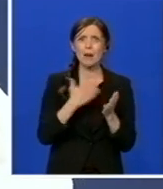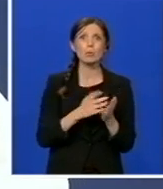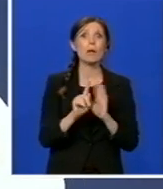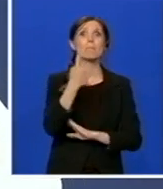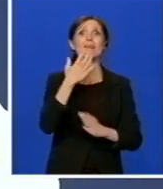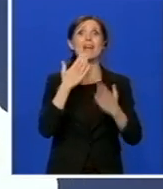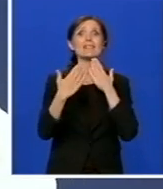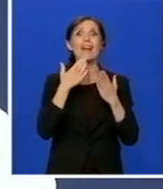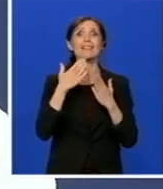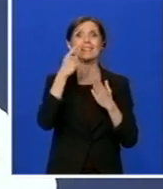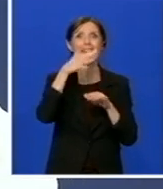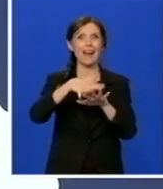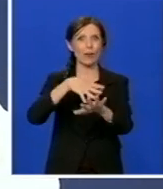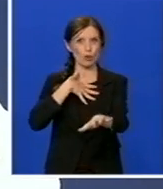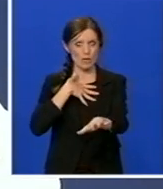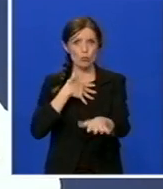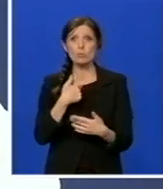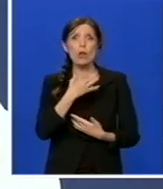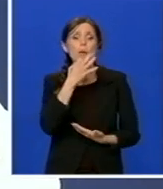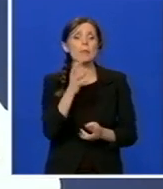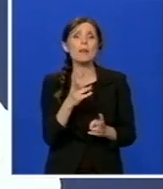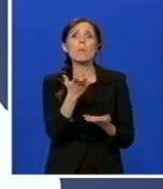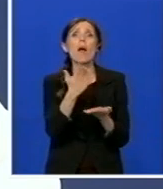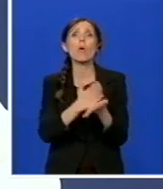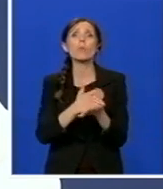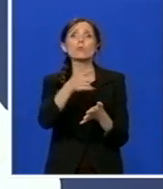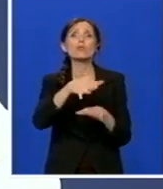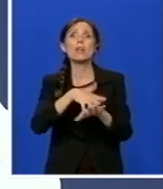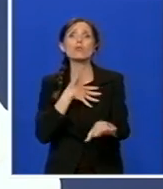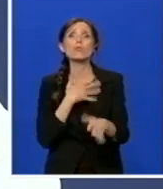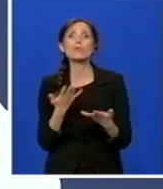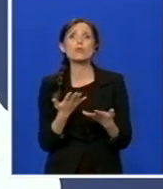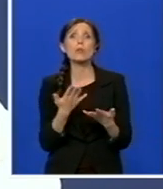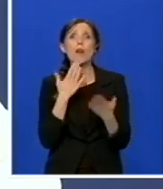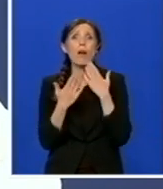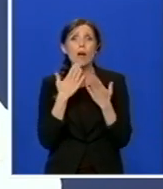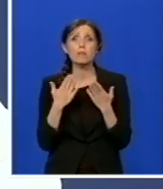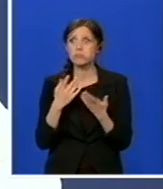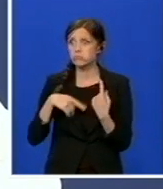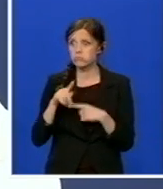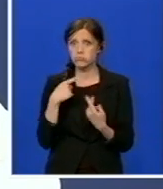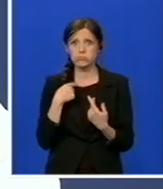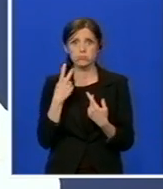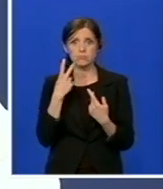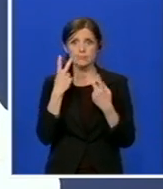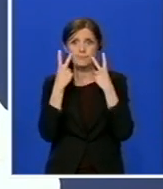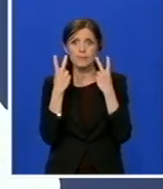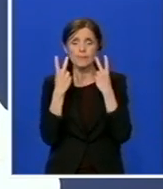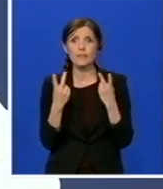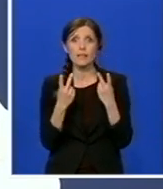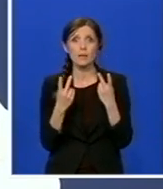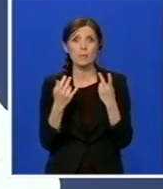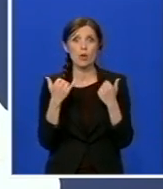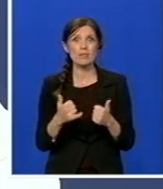skupštine. Kako može uopšte ta sednica da se održi kada smo svedoci, to jest činjenice da je na